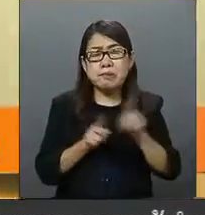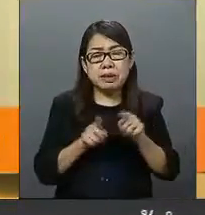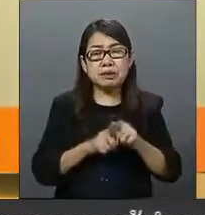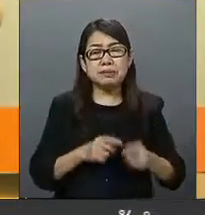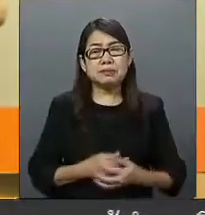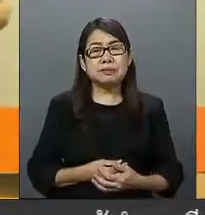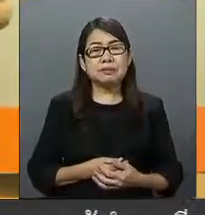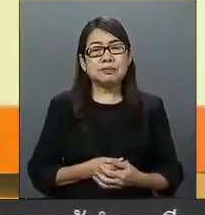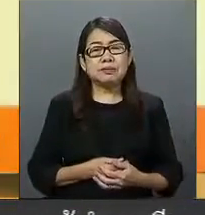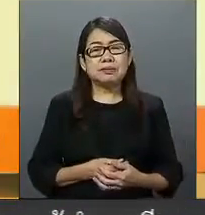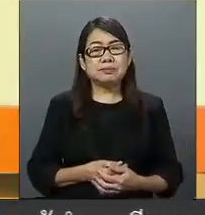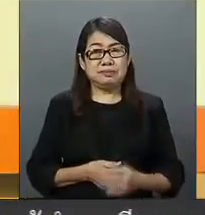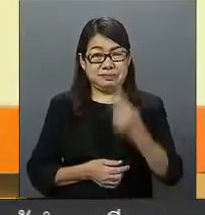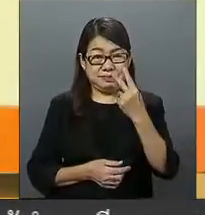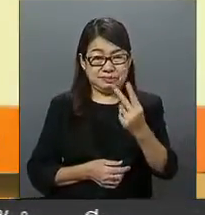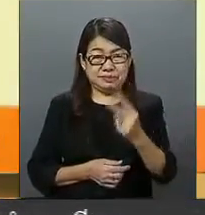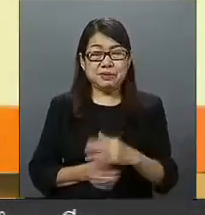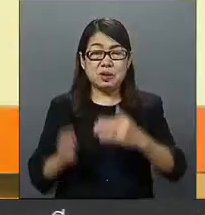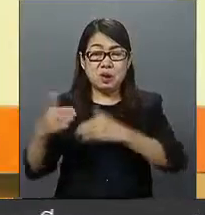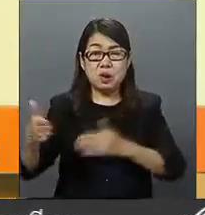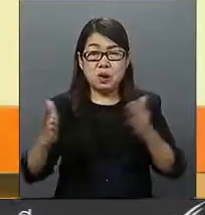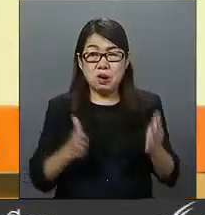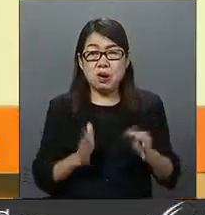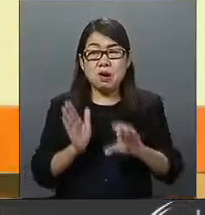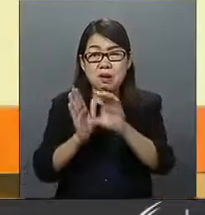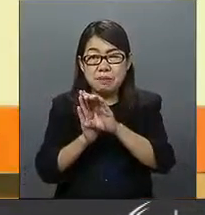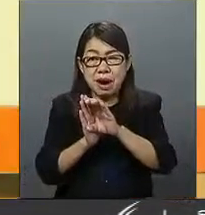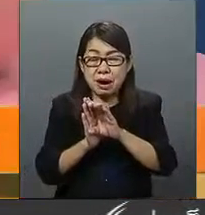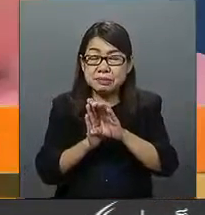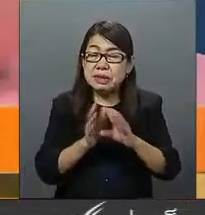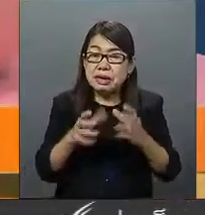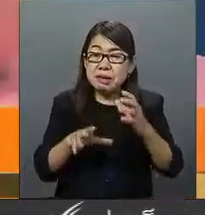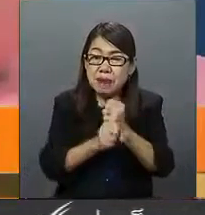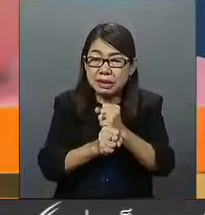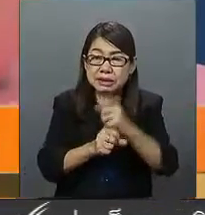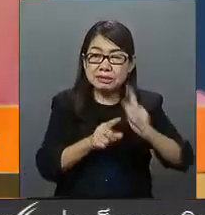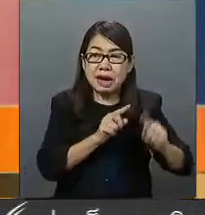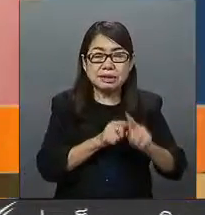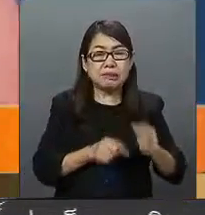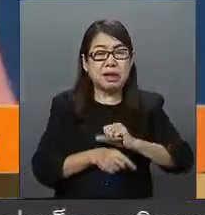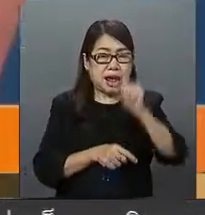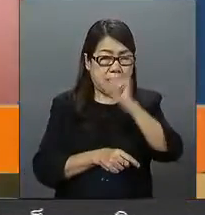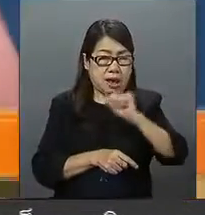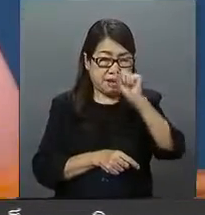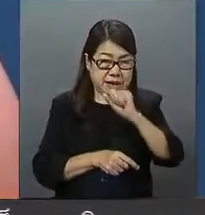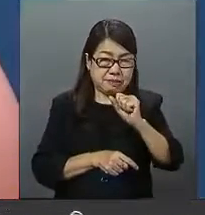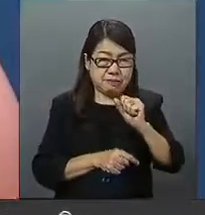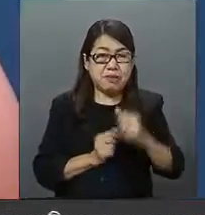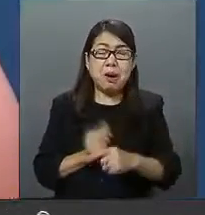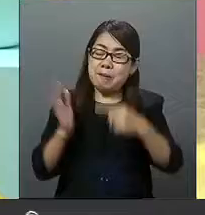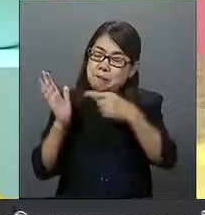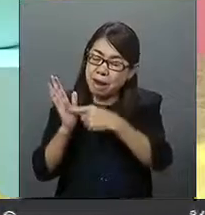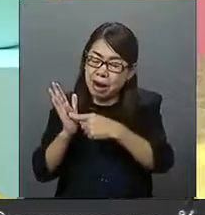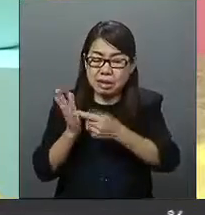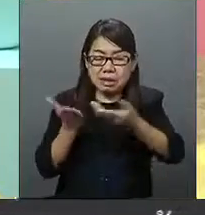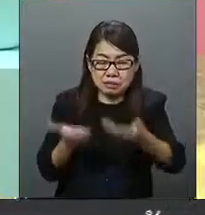านอกจากนี้ก็ยังมีอย่างที่เห็นนะคะห้องจัดแสดงงานศิลปะที่เป็นไอศกรีมแท่งขนาดใหญ่หลากสีสันปักอยู่ตามผนังแล้วก็บนพื้นรวมถึงยังมี